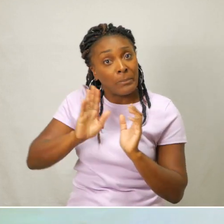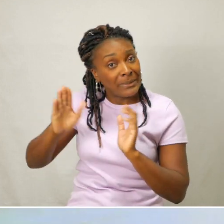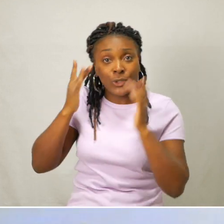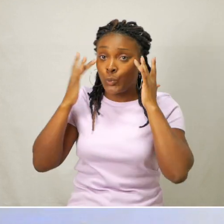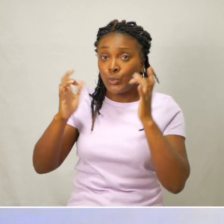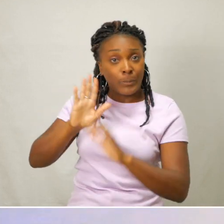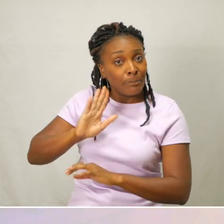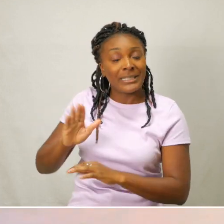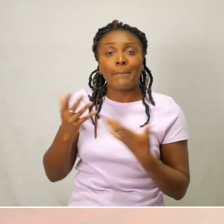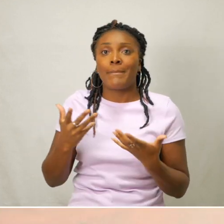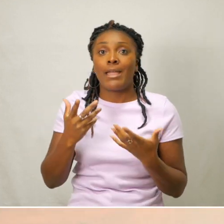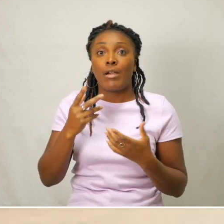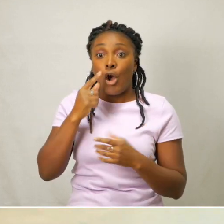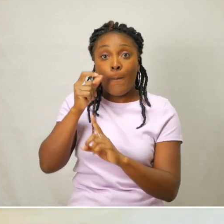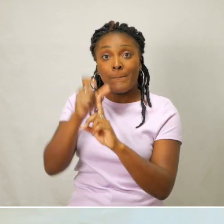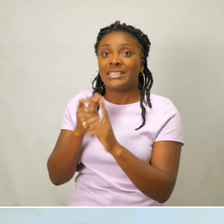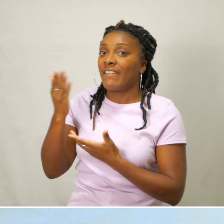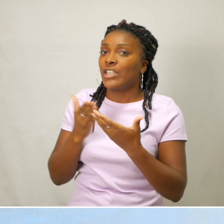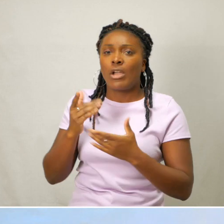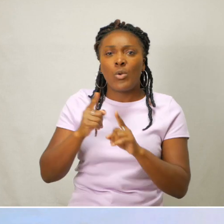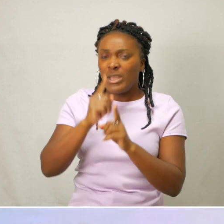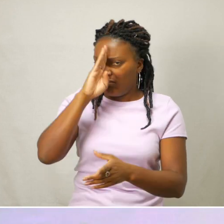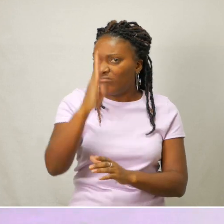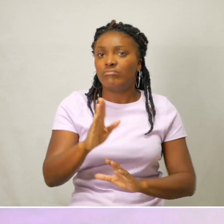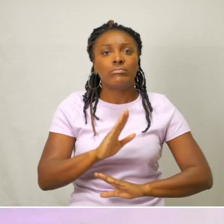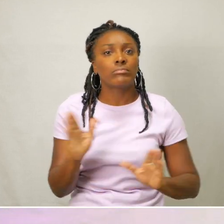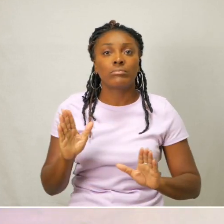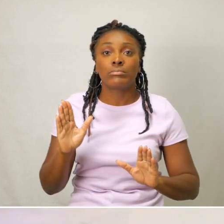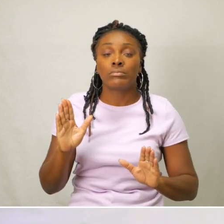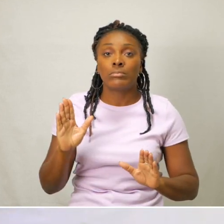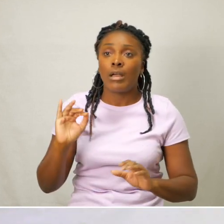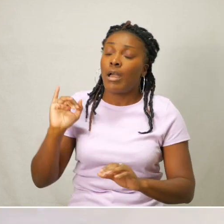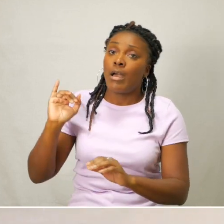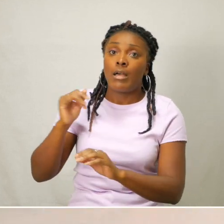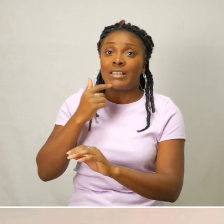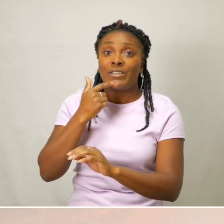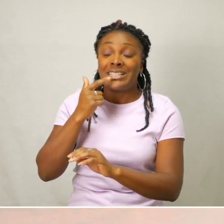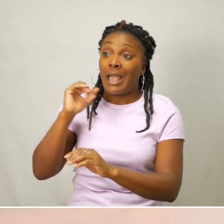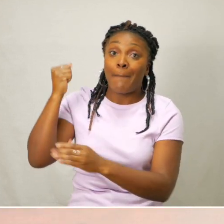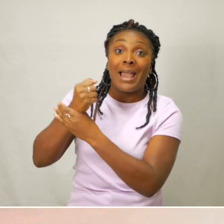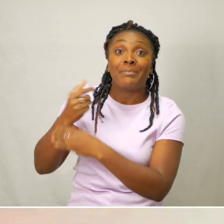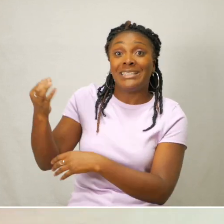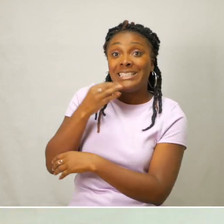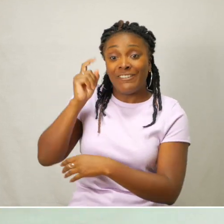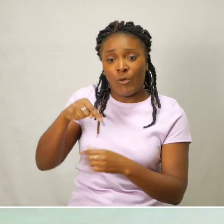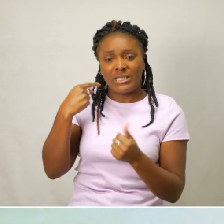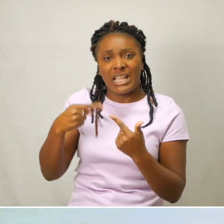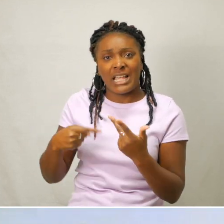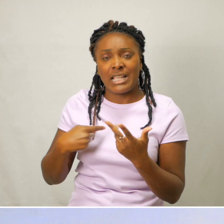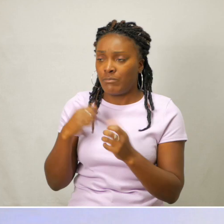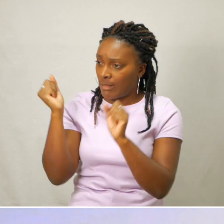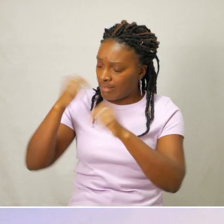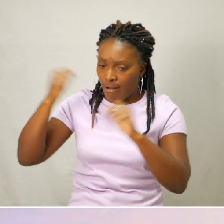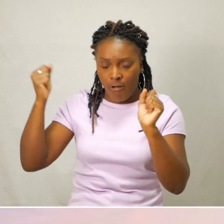faire. Mais on voit que ce serviteur, c'est un homme déterminé. Il a reçu une direction, il a reçu une vision, il a reçu un ordre et c'est un homme qui